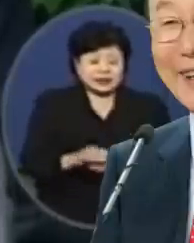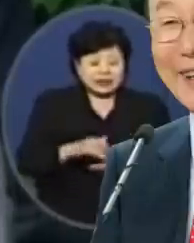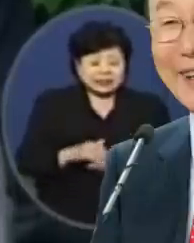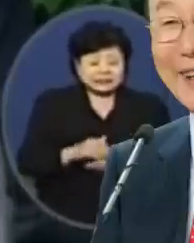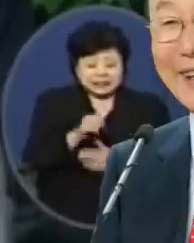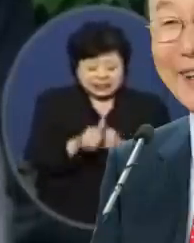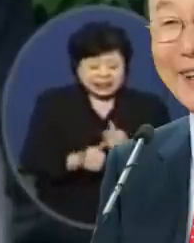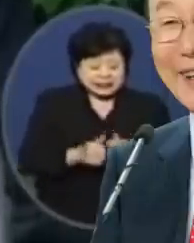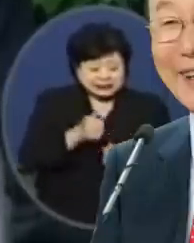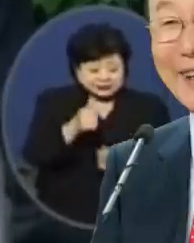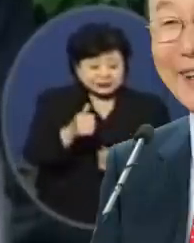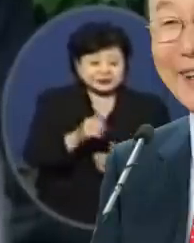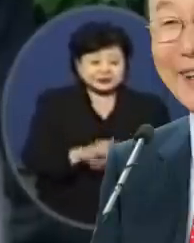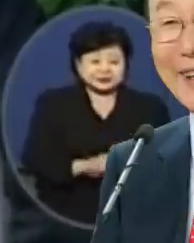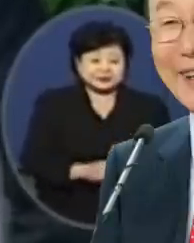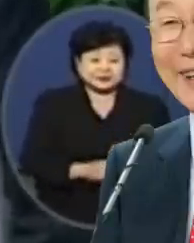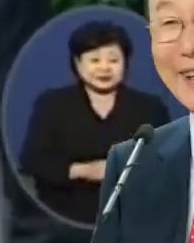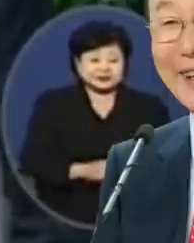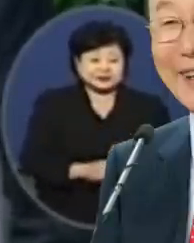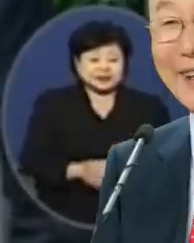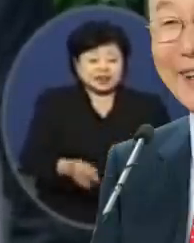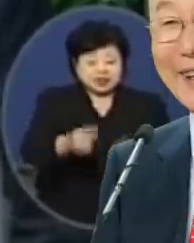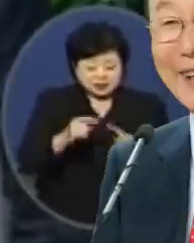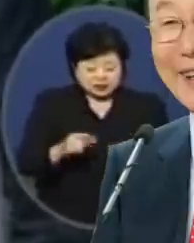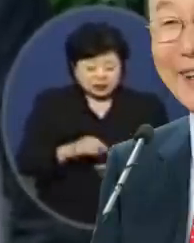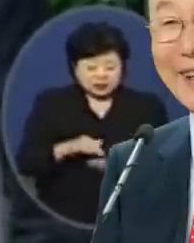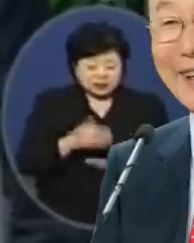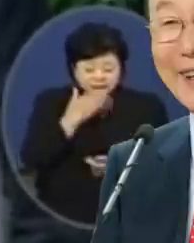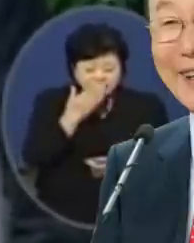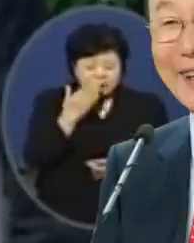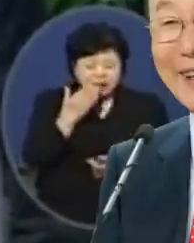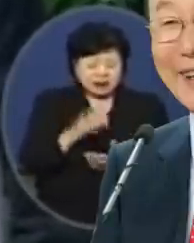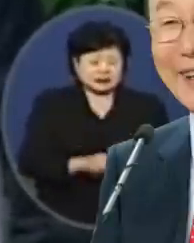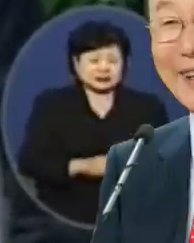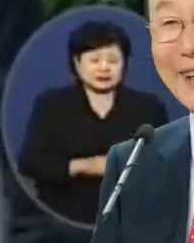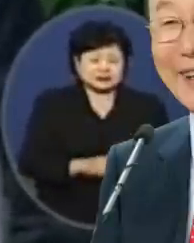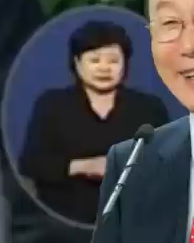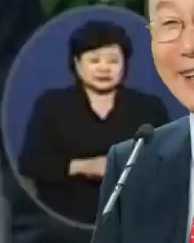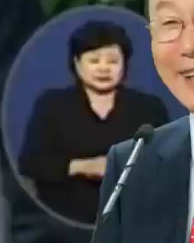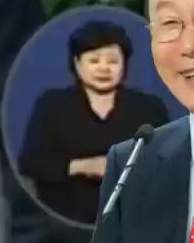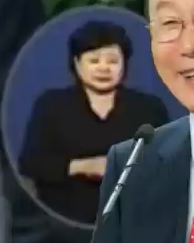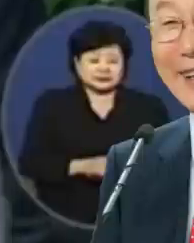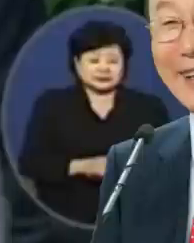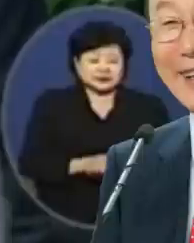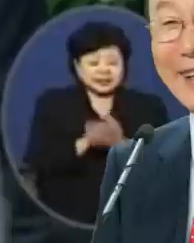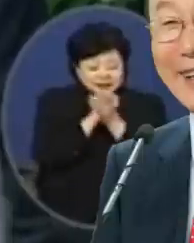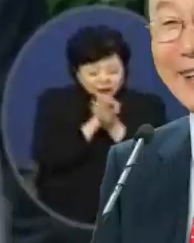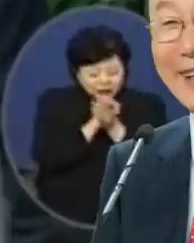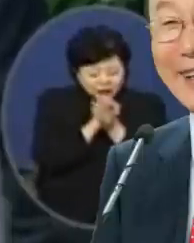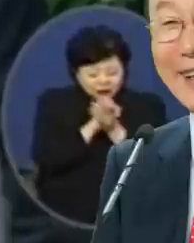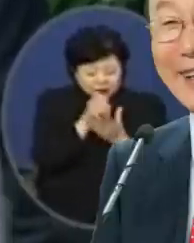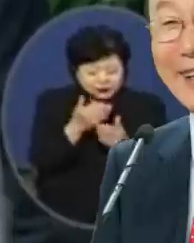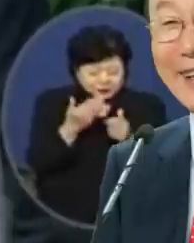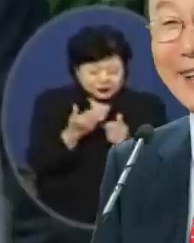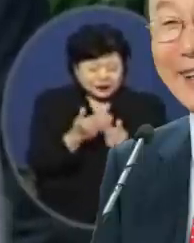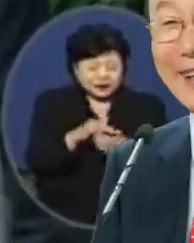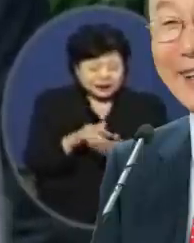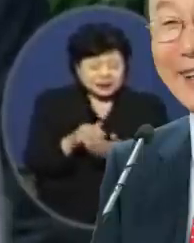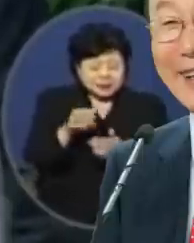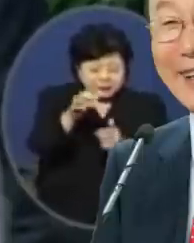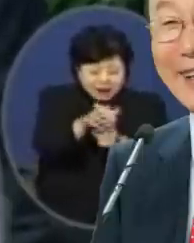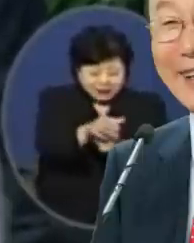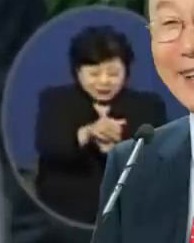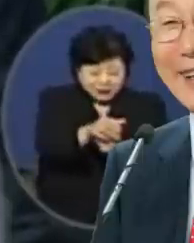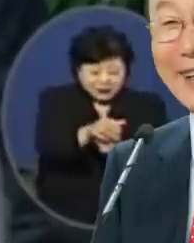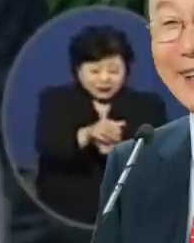계산은 하나님이 들어와서 하시면 얼마든지 계산할 수 있는 것입니다. 기도하고 주님께 계산을